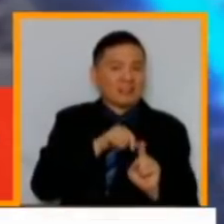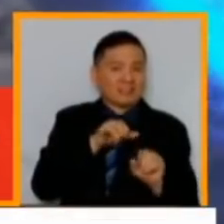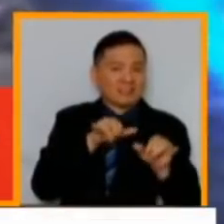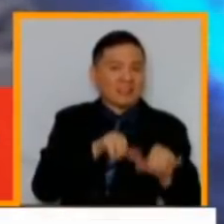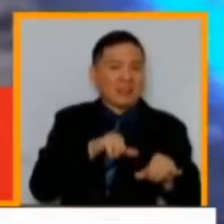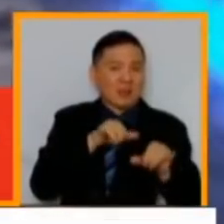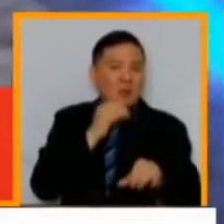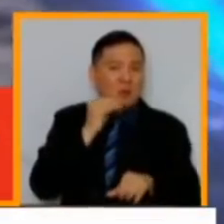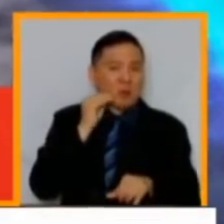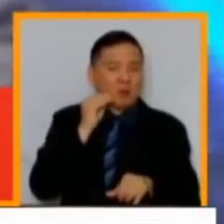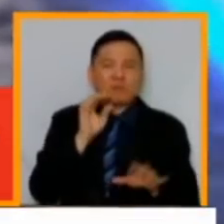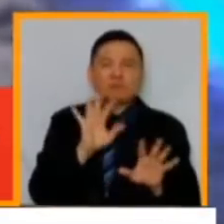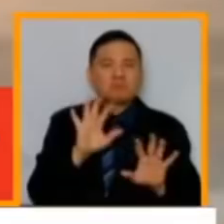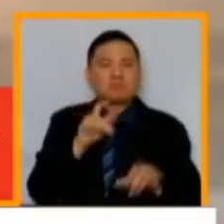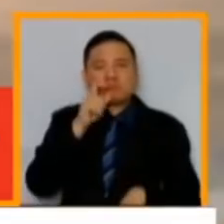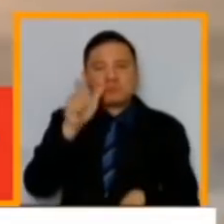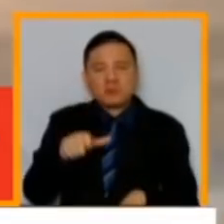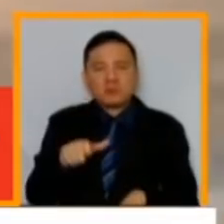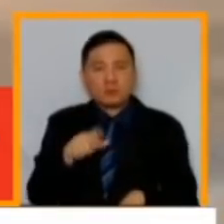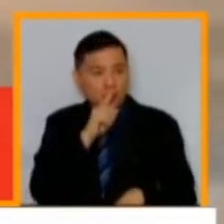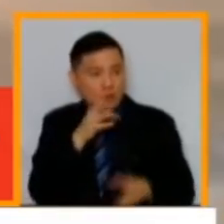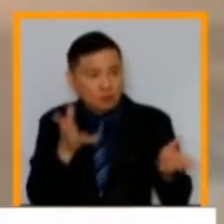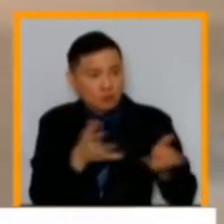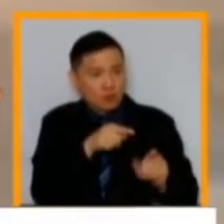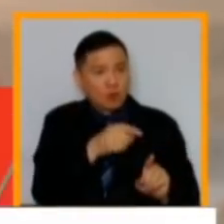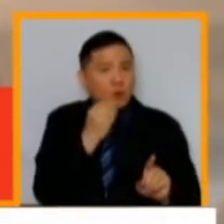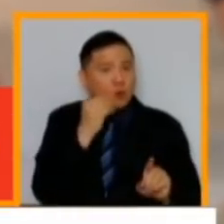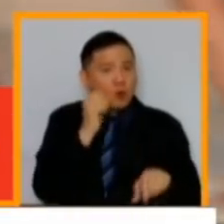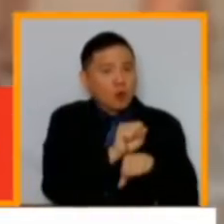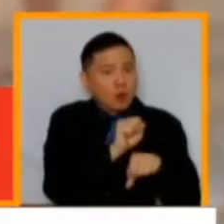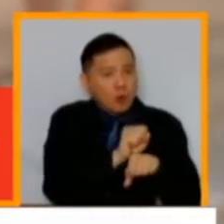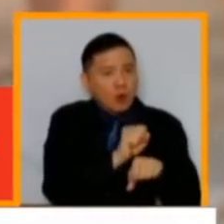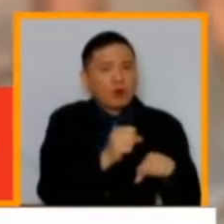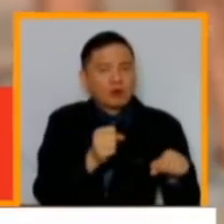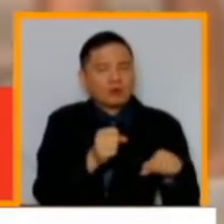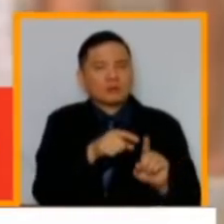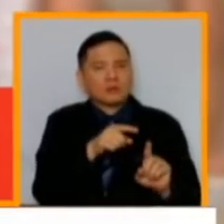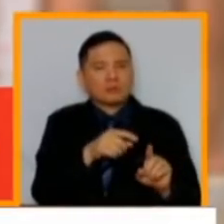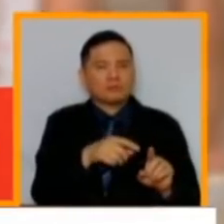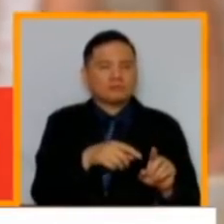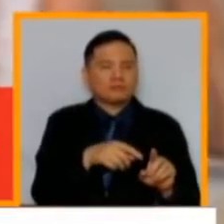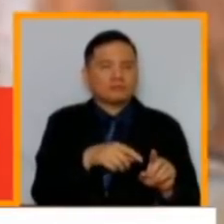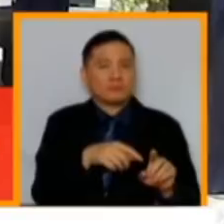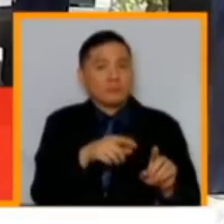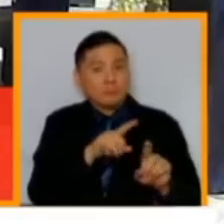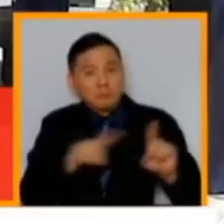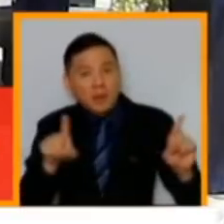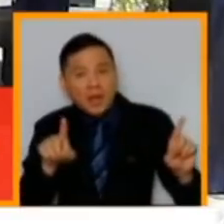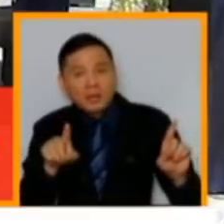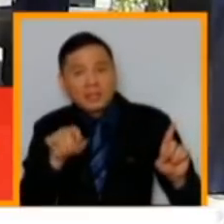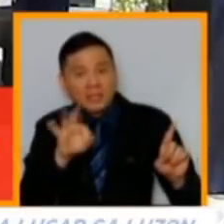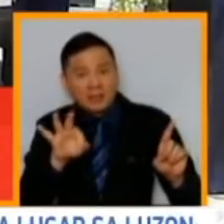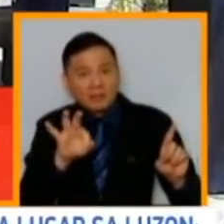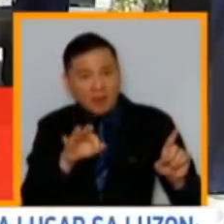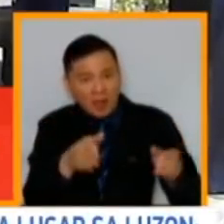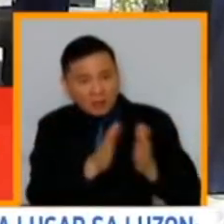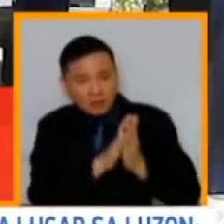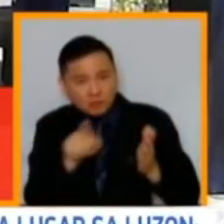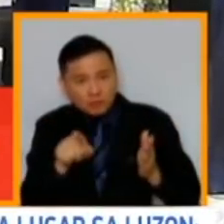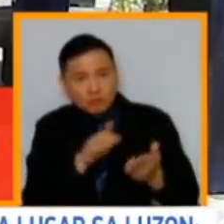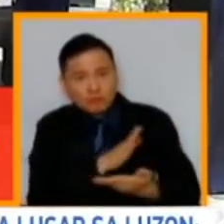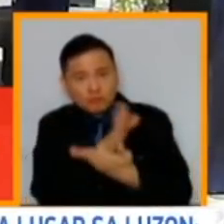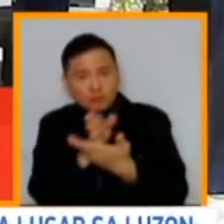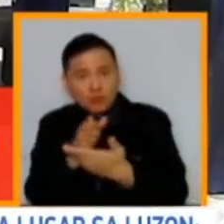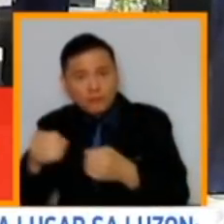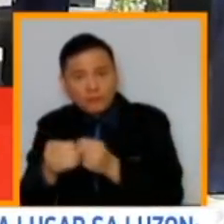from home. Okay. Pero ngayon, i-encourage na yung pumasok na kayo on-site. Ang maganda dito, pagka pumapasok na uli yung mga